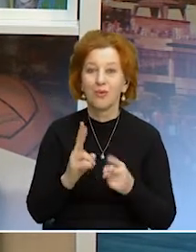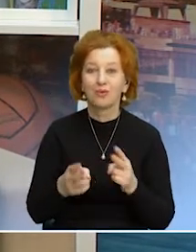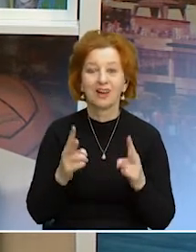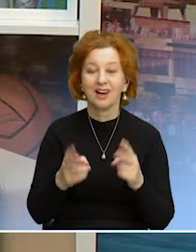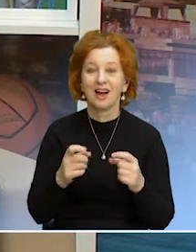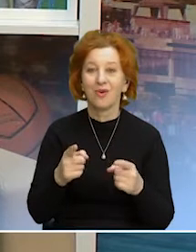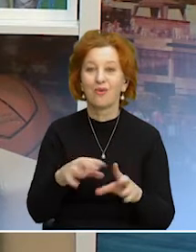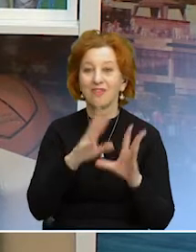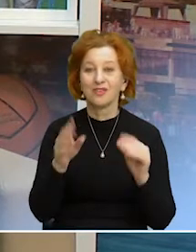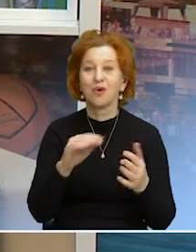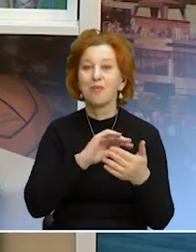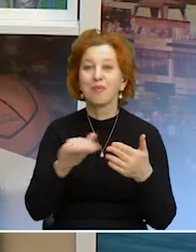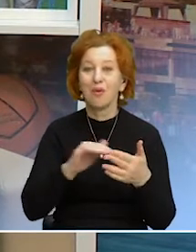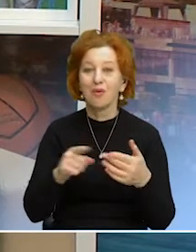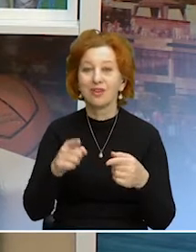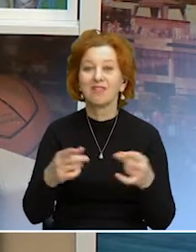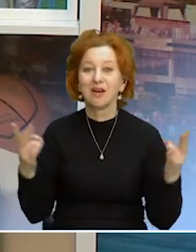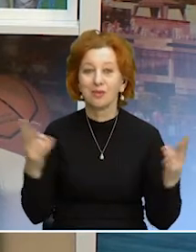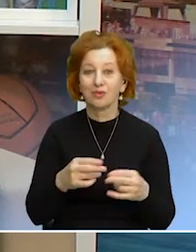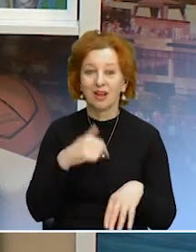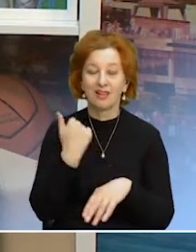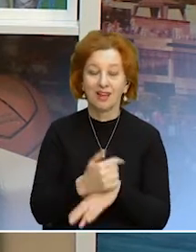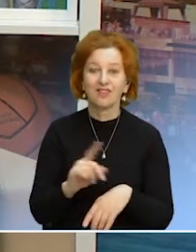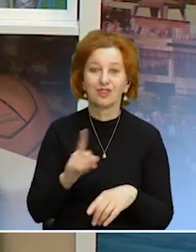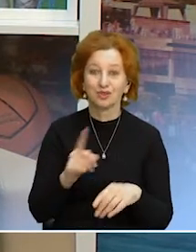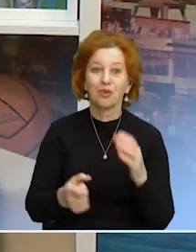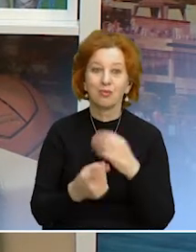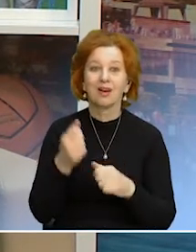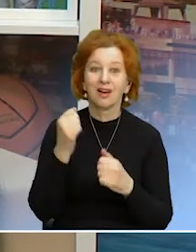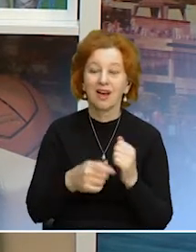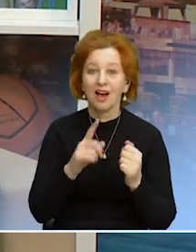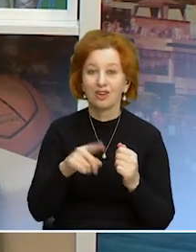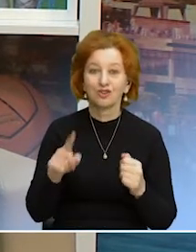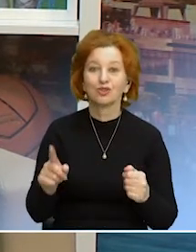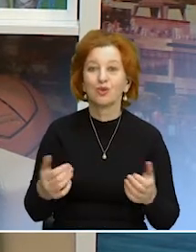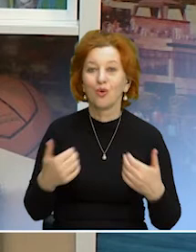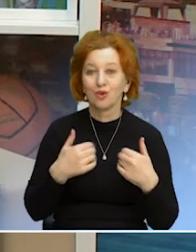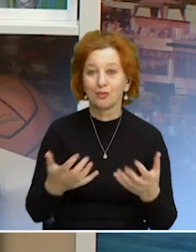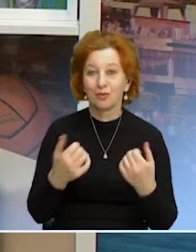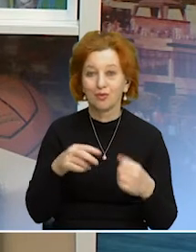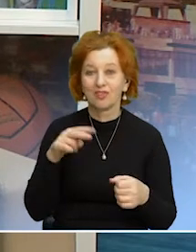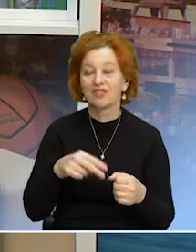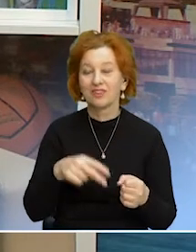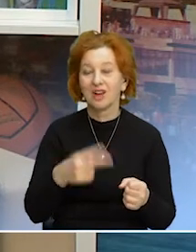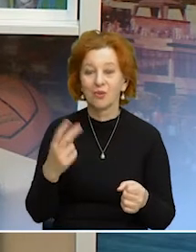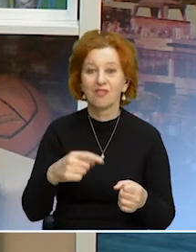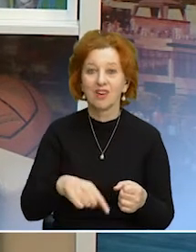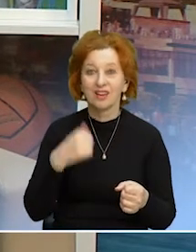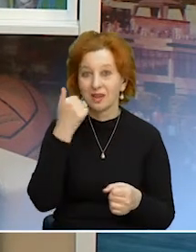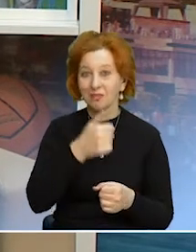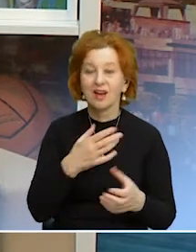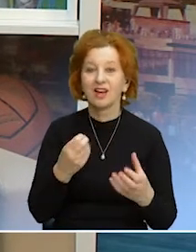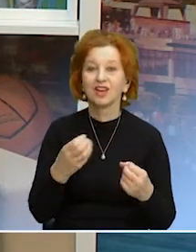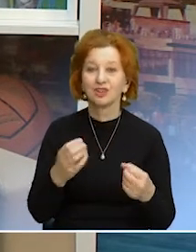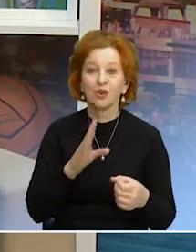кому-то кухни. В общем, пускай у вас будет все по полочкам, там, где вам нужно, и самое главное, пускай каждому достанется то, что он хочет получить в новом 2022 году, а